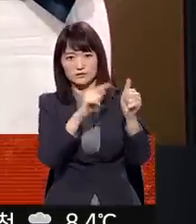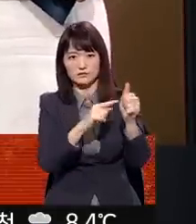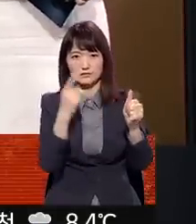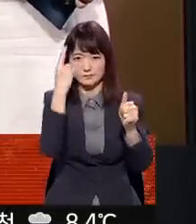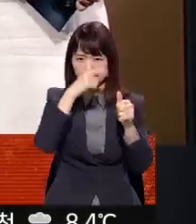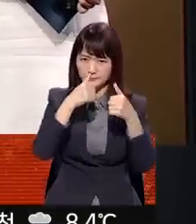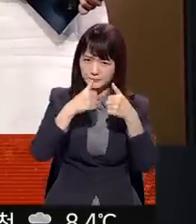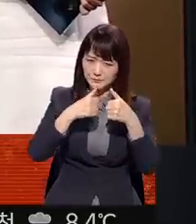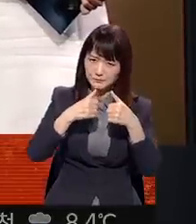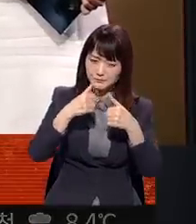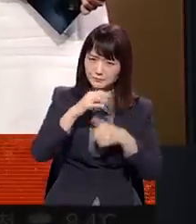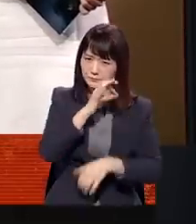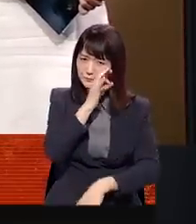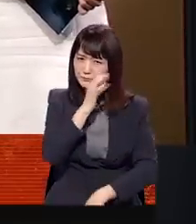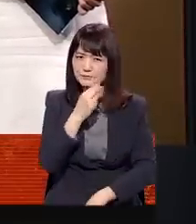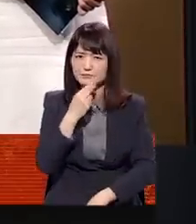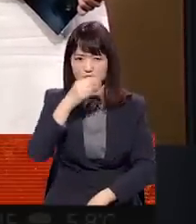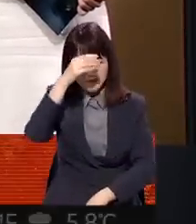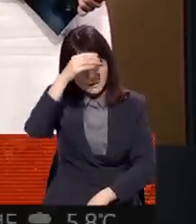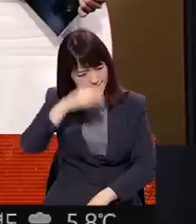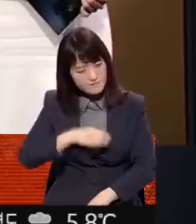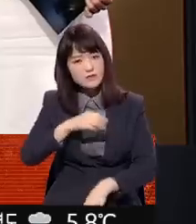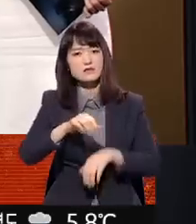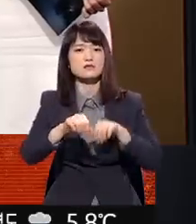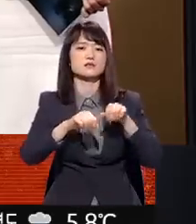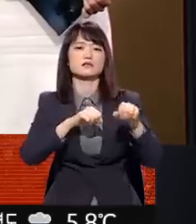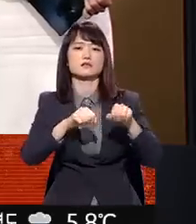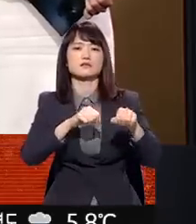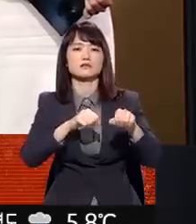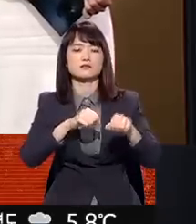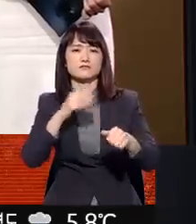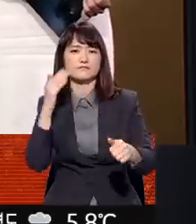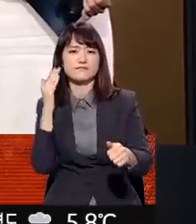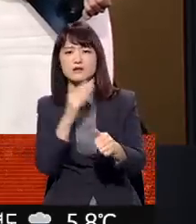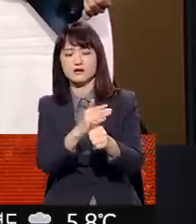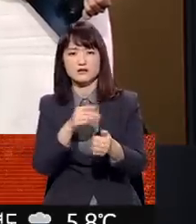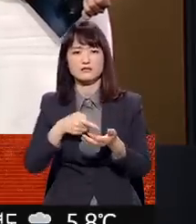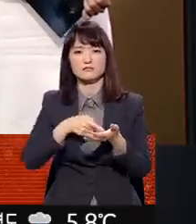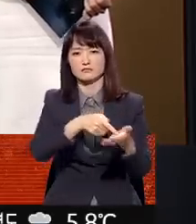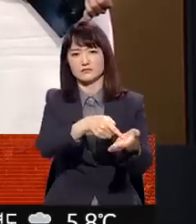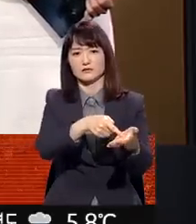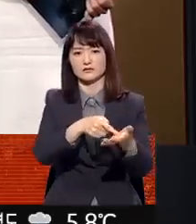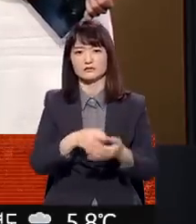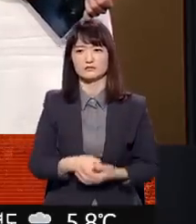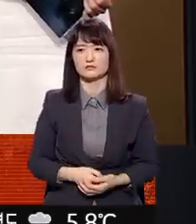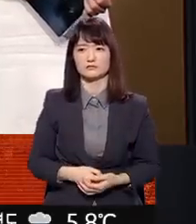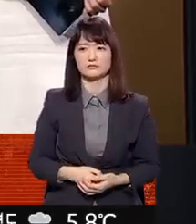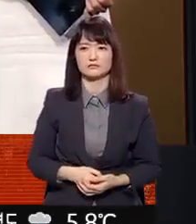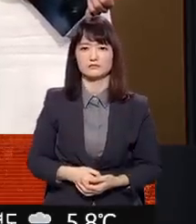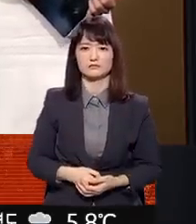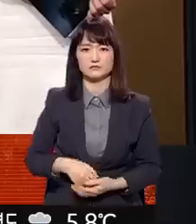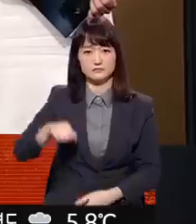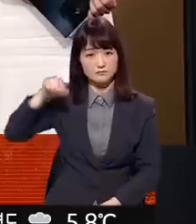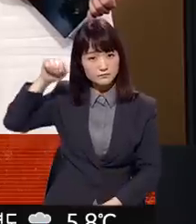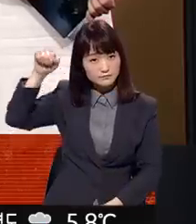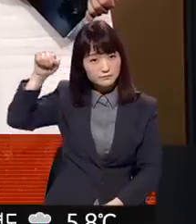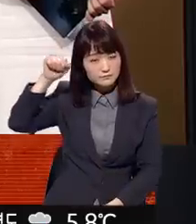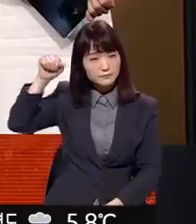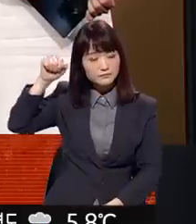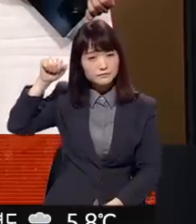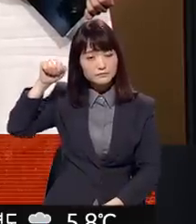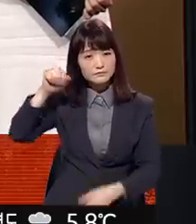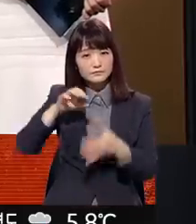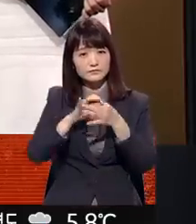체면이나 부끄러움을 모르는 뻔뻔한 행태를 저질렀다며 해임까지 요구하고 나섰습니다. 규탄의 대상이